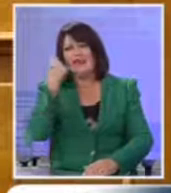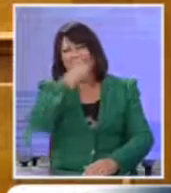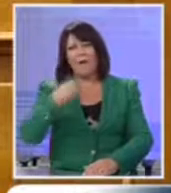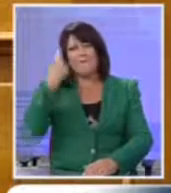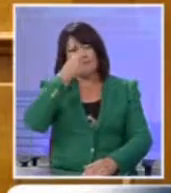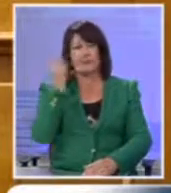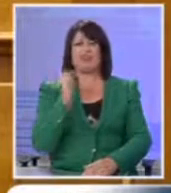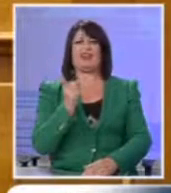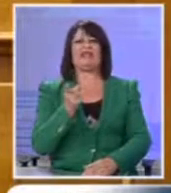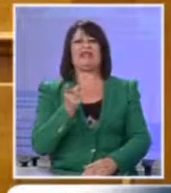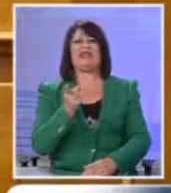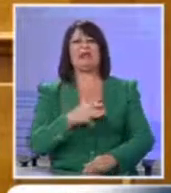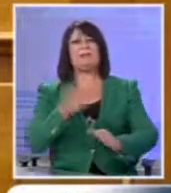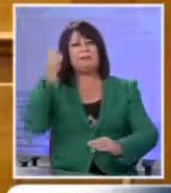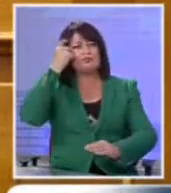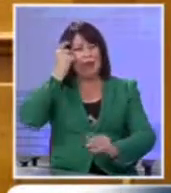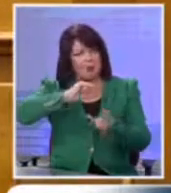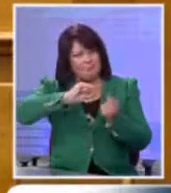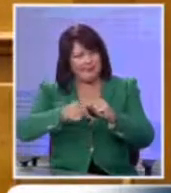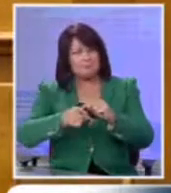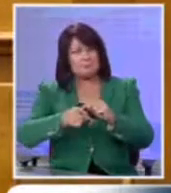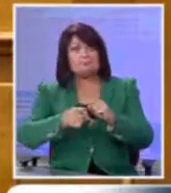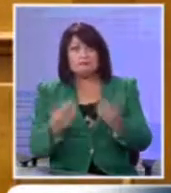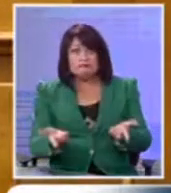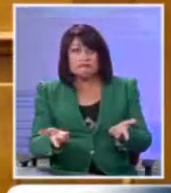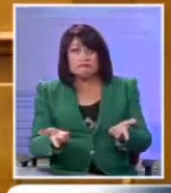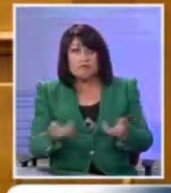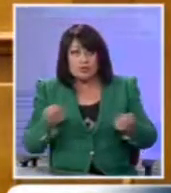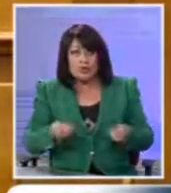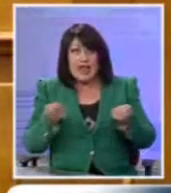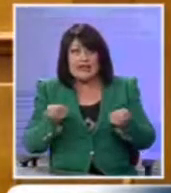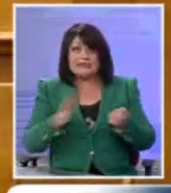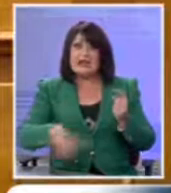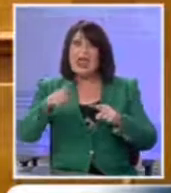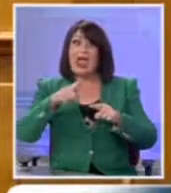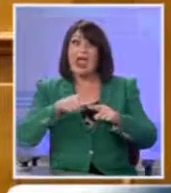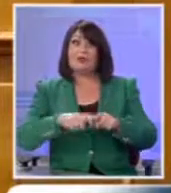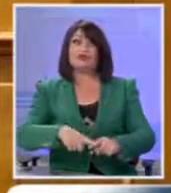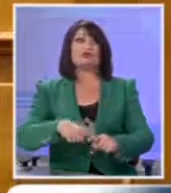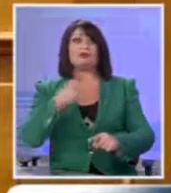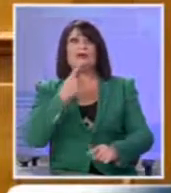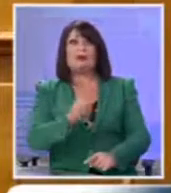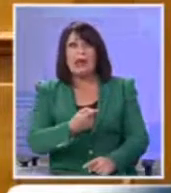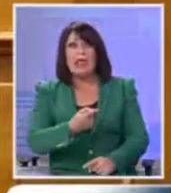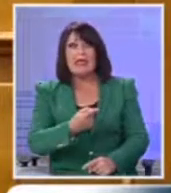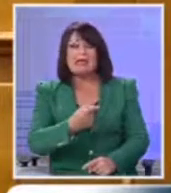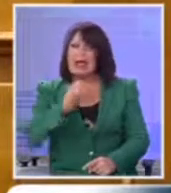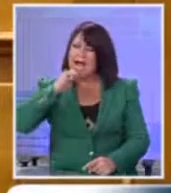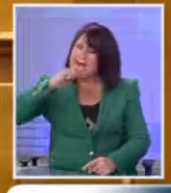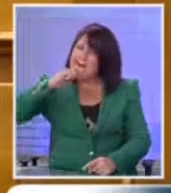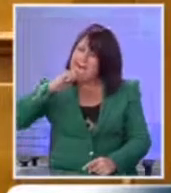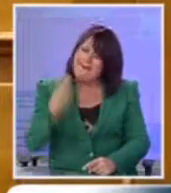σας μπας και αλλάξετε τα μυαλά σας. Το ανάθεμα του ελληνικού λαού που έχει πέσει στα κεφάλια σας θα